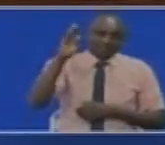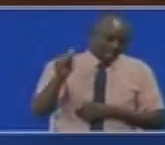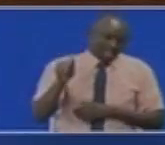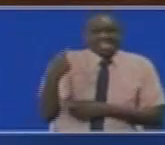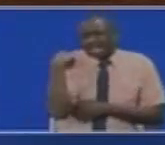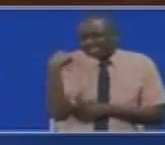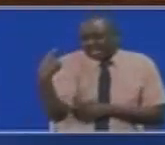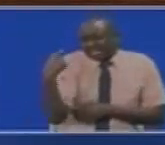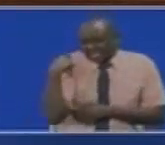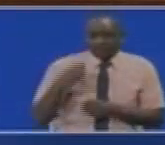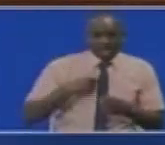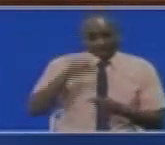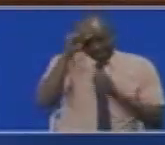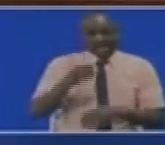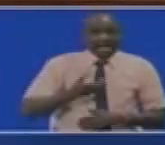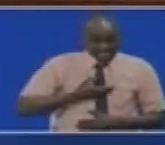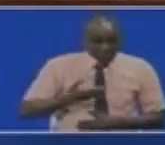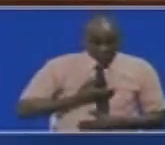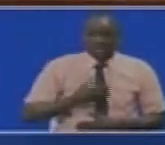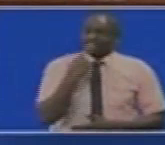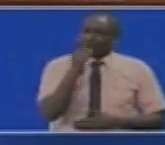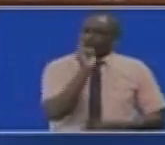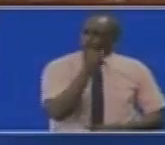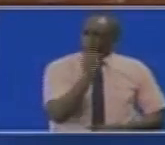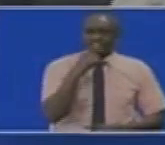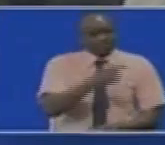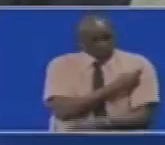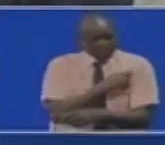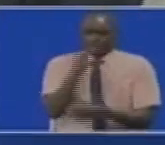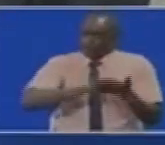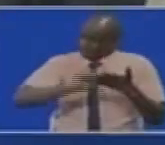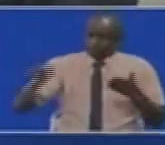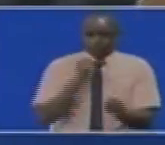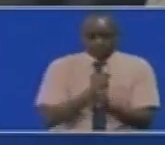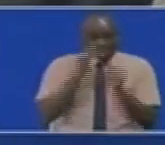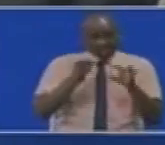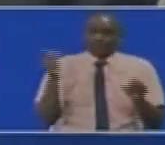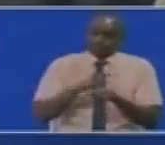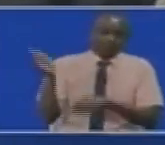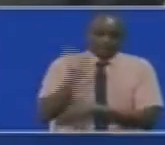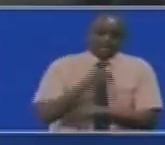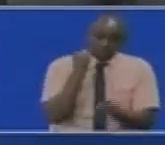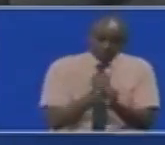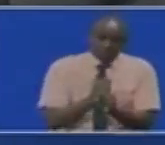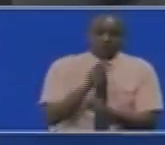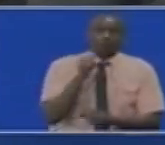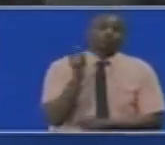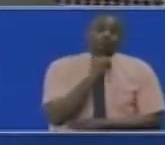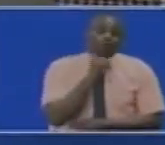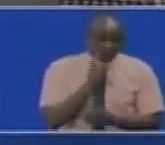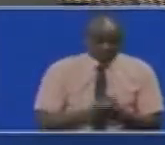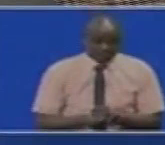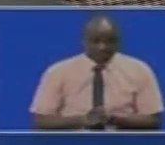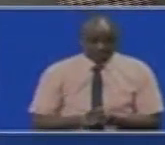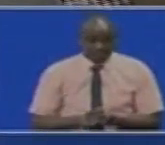Hapo jana baraza la magavana lilitishia kuwafuta kazi madaktari hao iwapo hawatarejea kazini kufikia kesho.